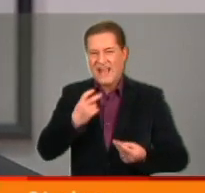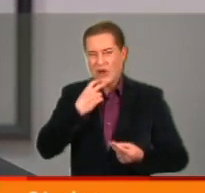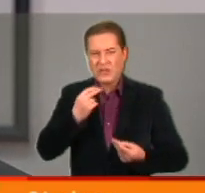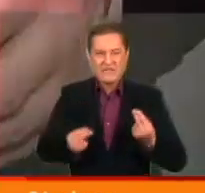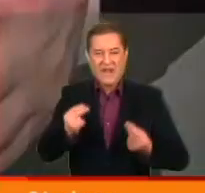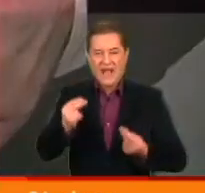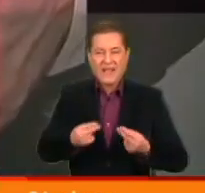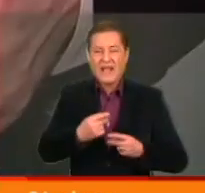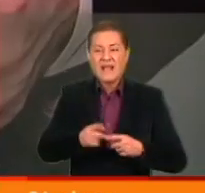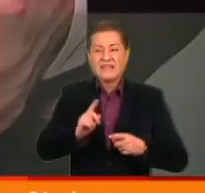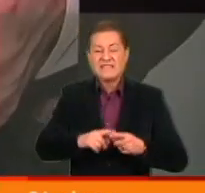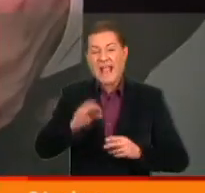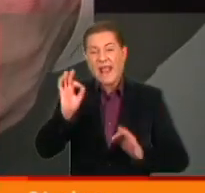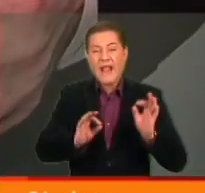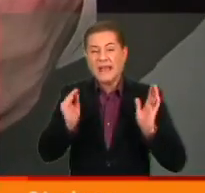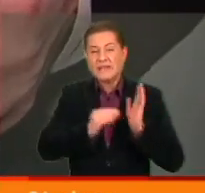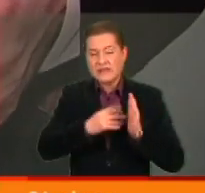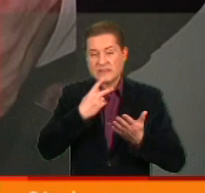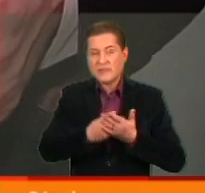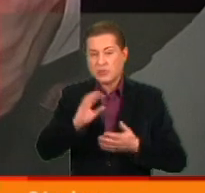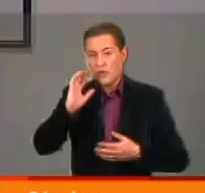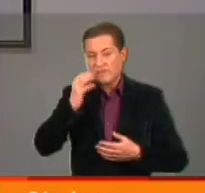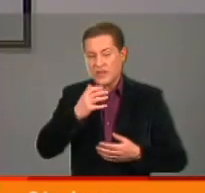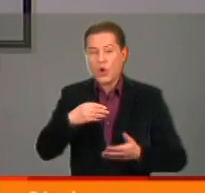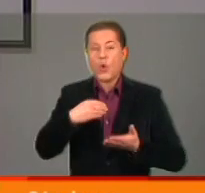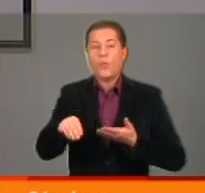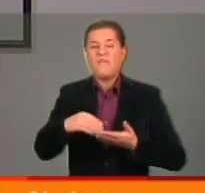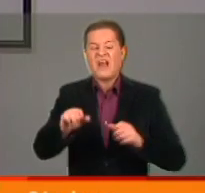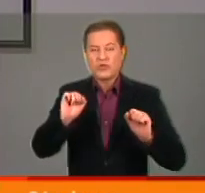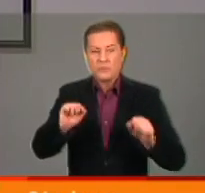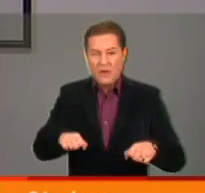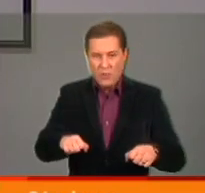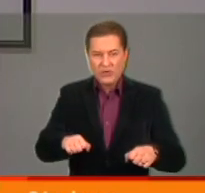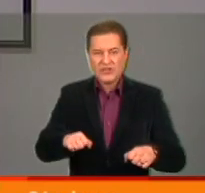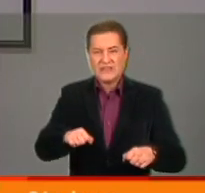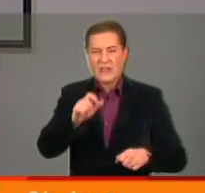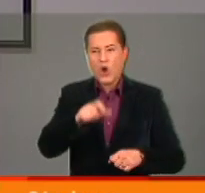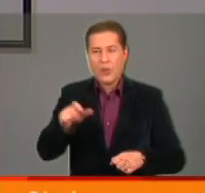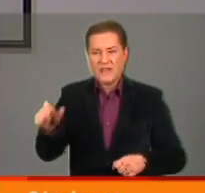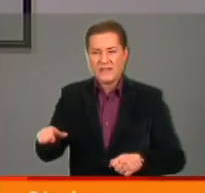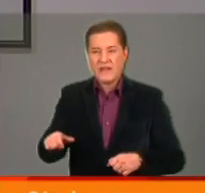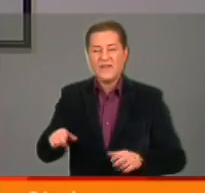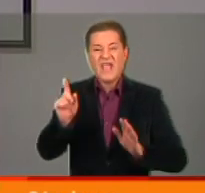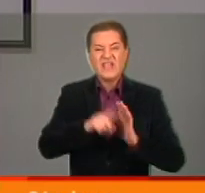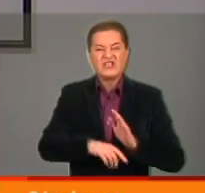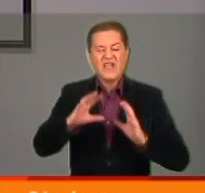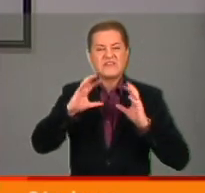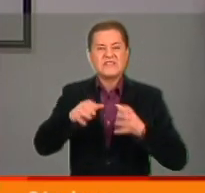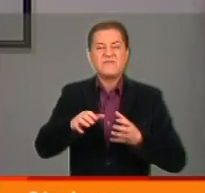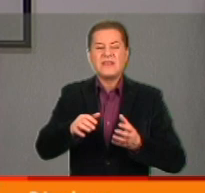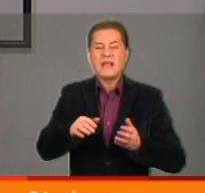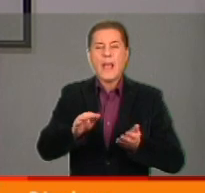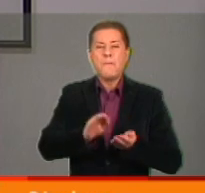що жартівливий індекс демонструє всерйоз купівельну спроможність громадян. Найдешевше в світі бігмаки. Це єдине, що